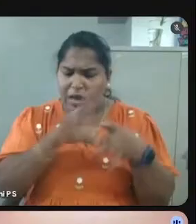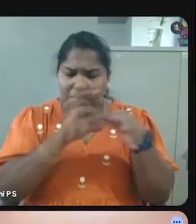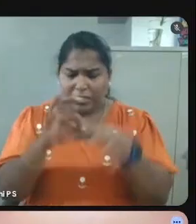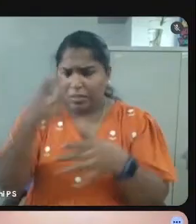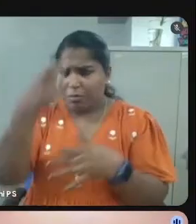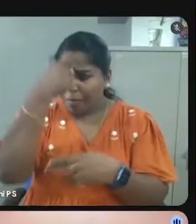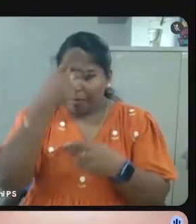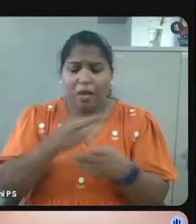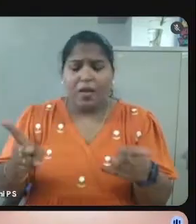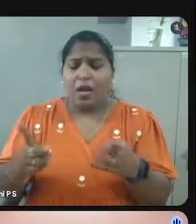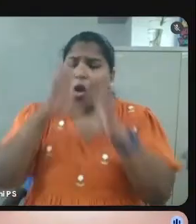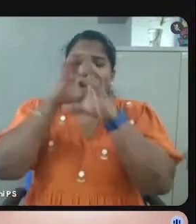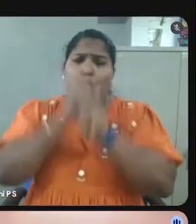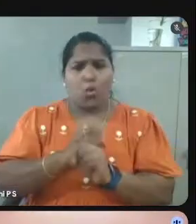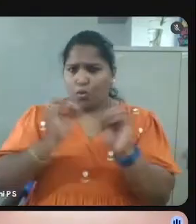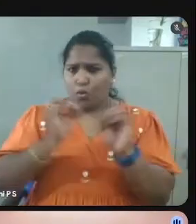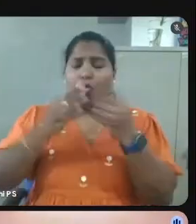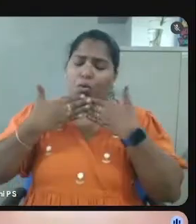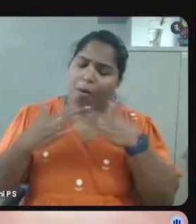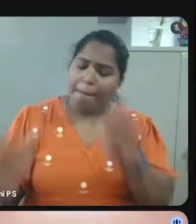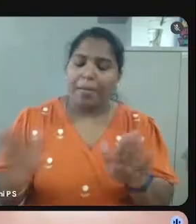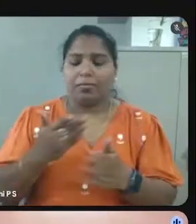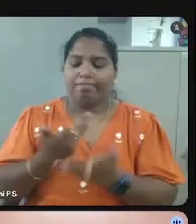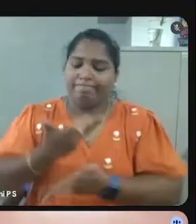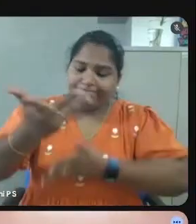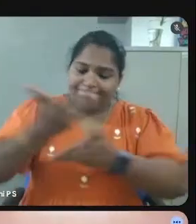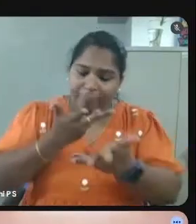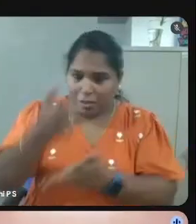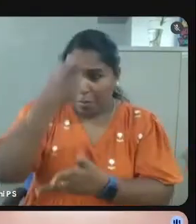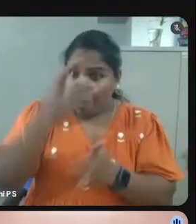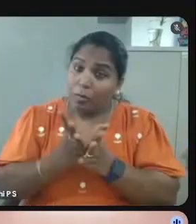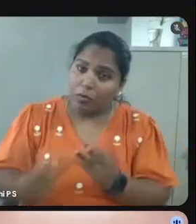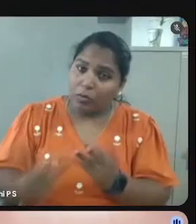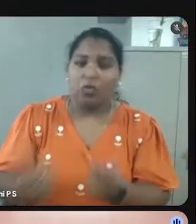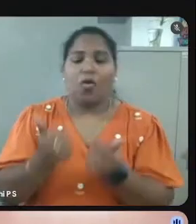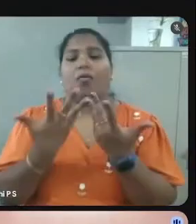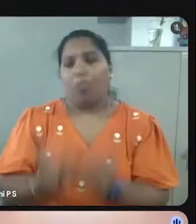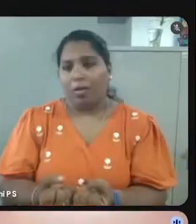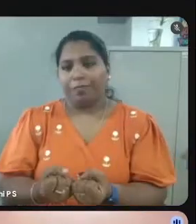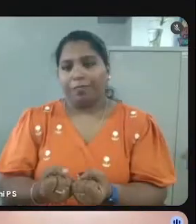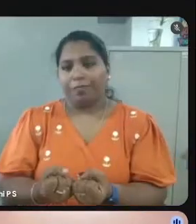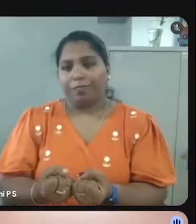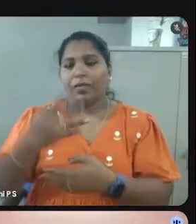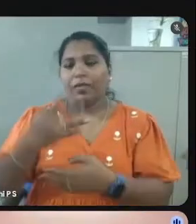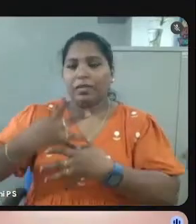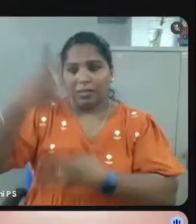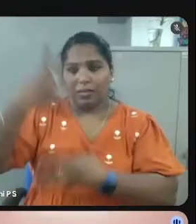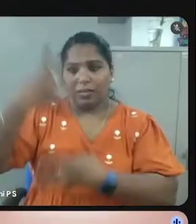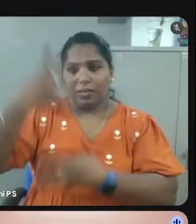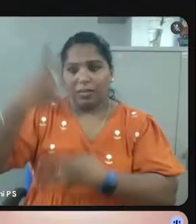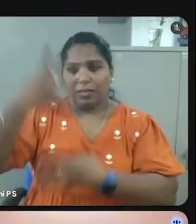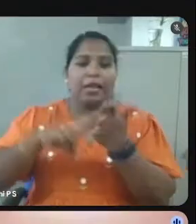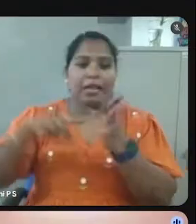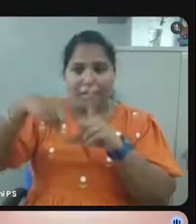കാര്യമല്ല, തുറന്നു പറഞ്ഞ് പരിഹാരം കാണേണ്ട ഒരു കാര്യം തന്നെയാണ്. അപ്പൊ ഇവിടെ നമ്മുടെ ചാറ്റ് ബോക്സിൽ ഒരു ലിങ്ക്